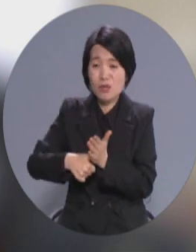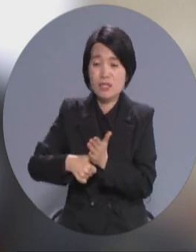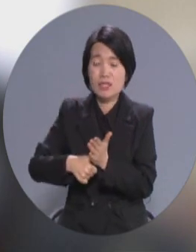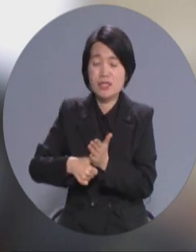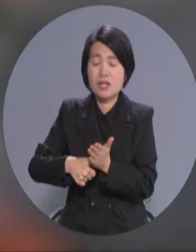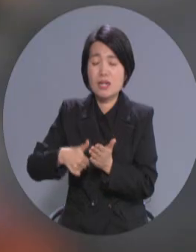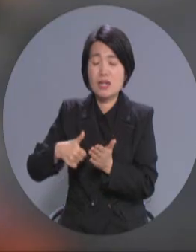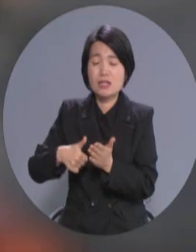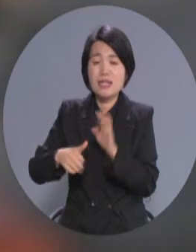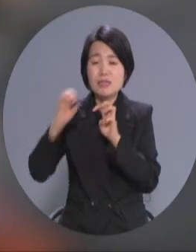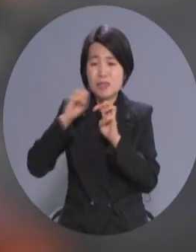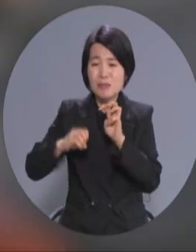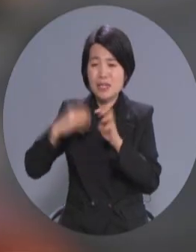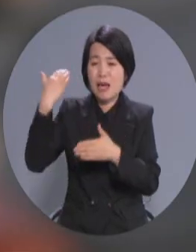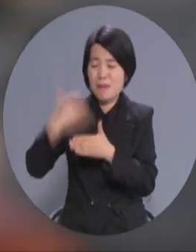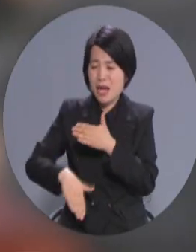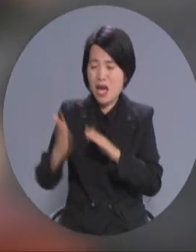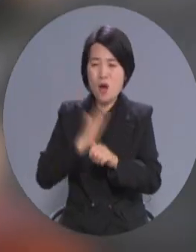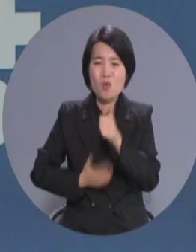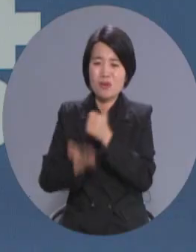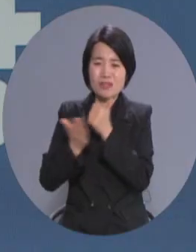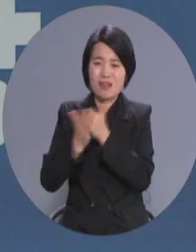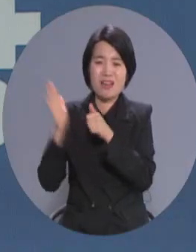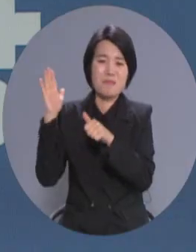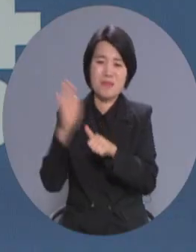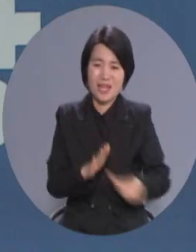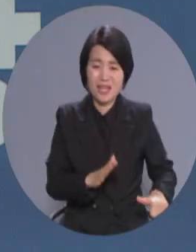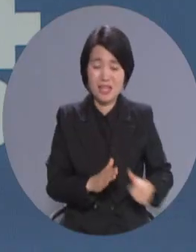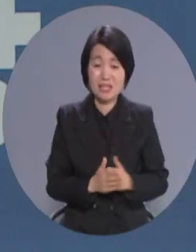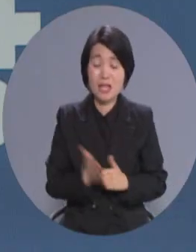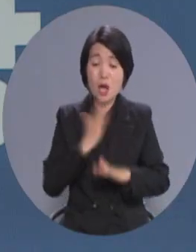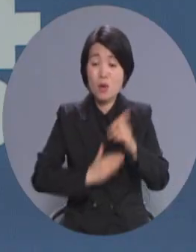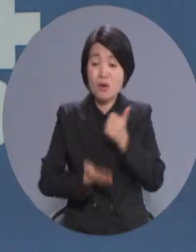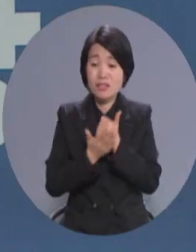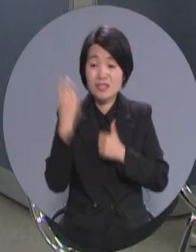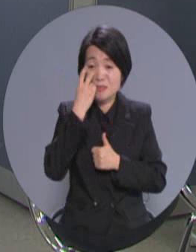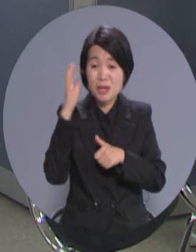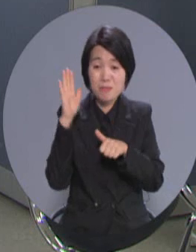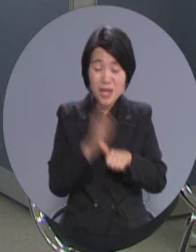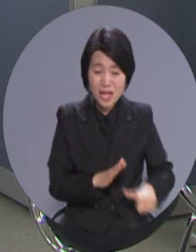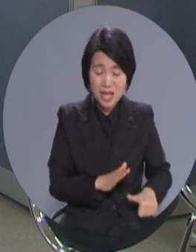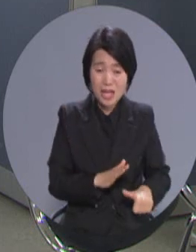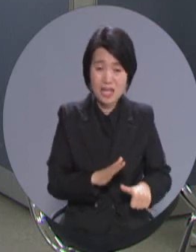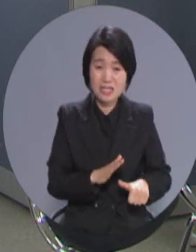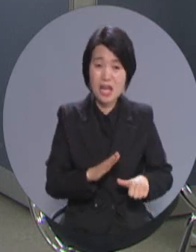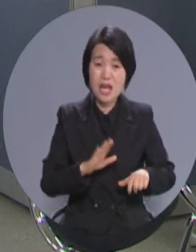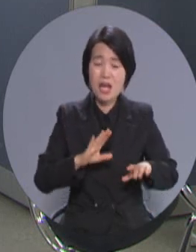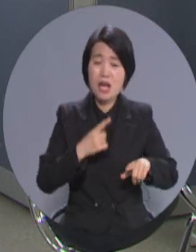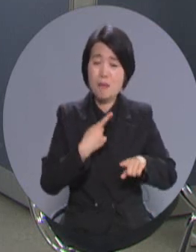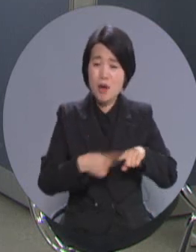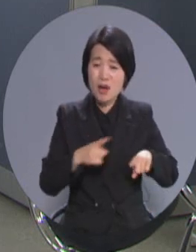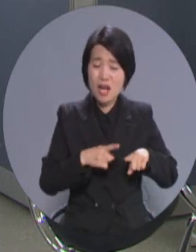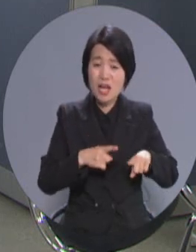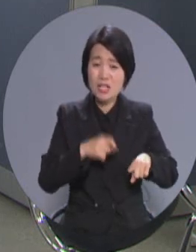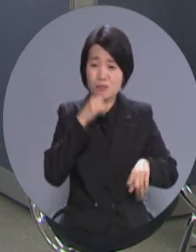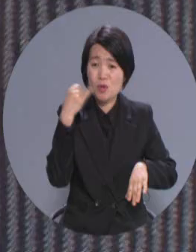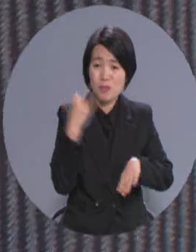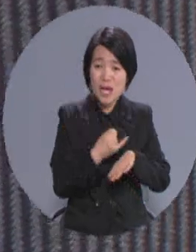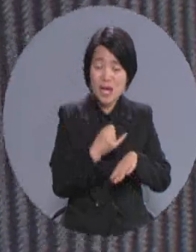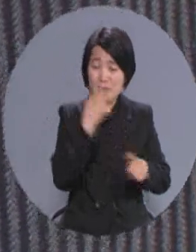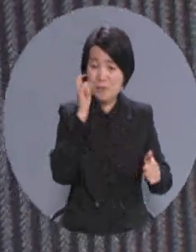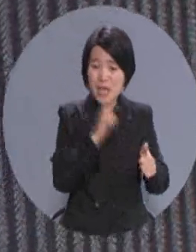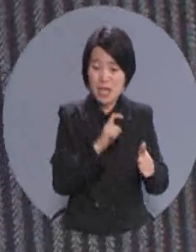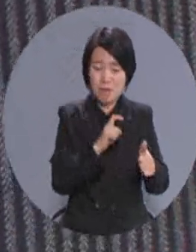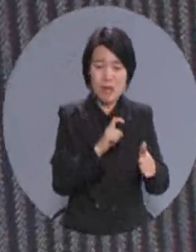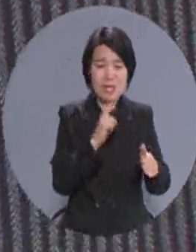때문에 공천은 기대하기 어렵습니다 공천 심사에서 탈락하거나 하위 평가 대상에 포함된 후보 가운데 일부는